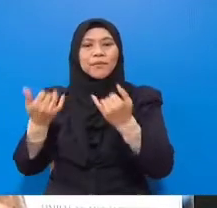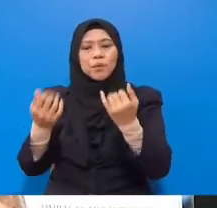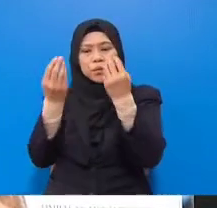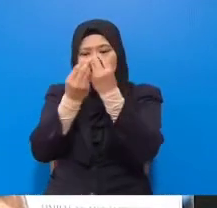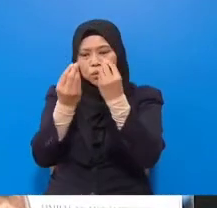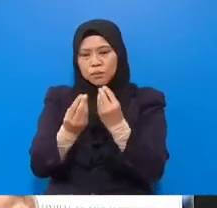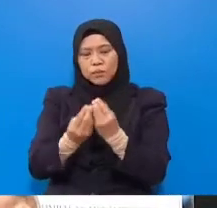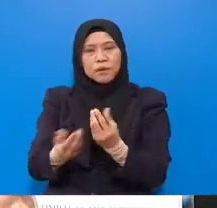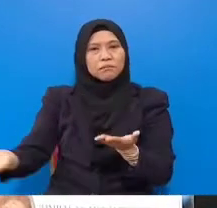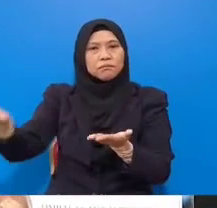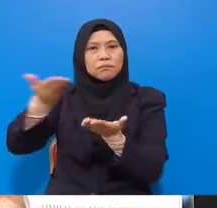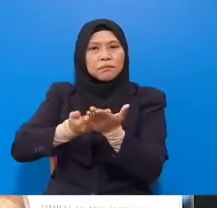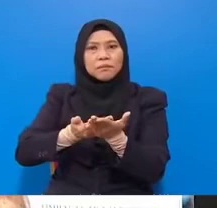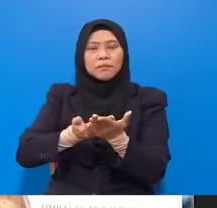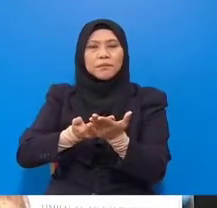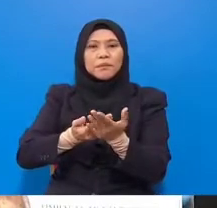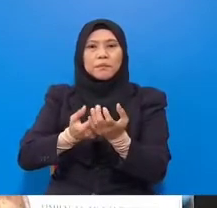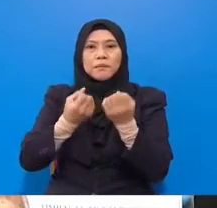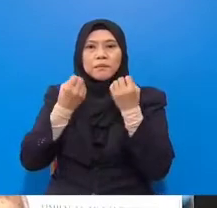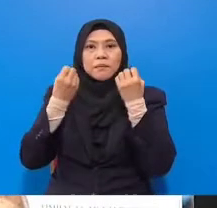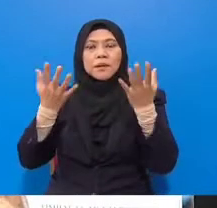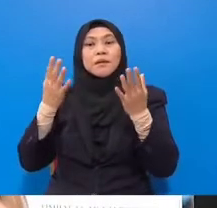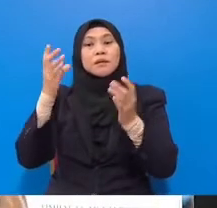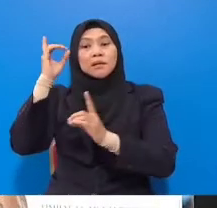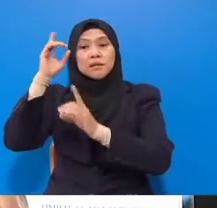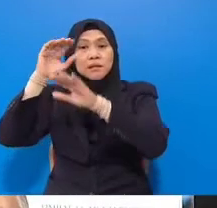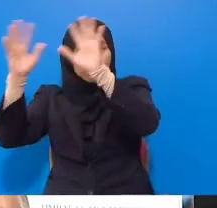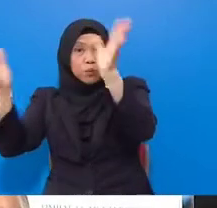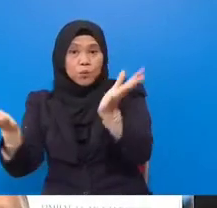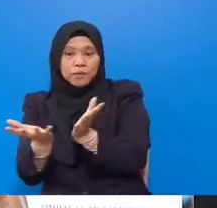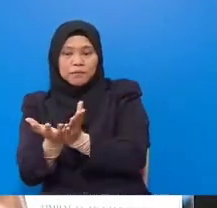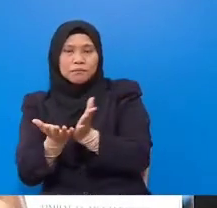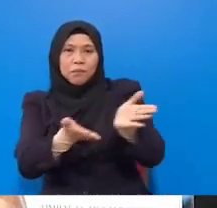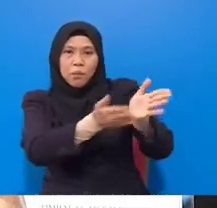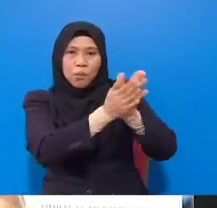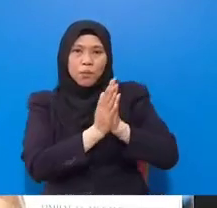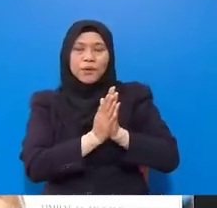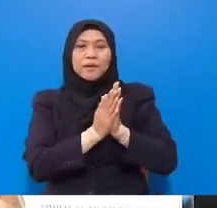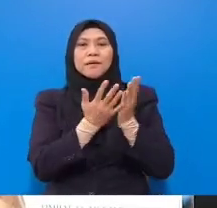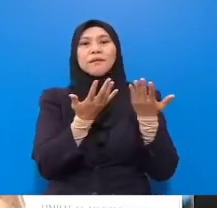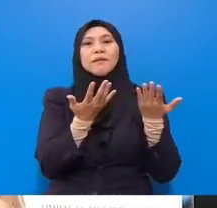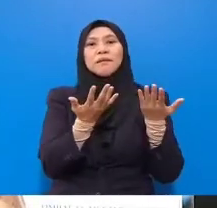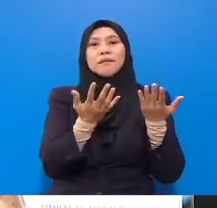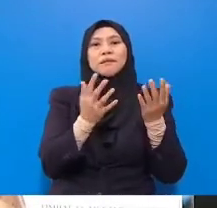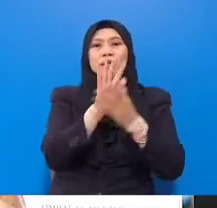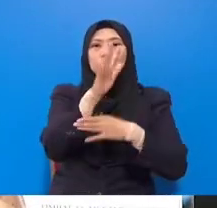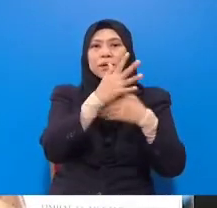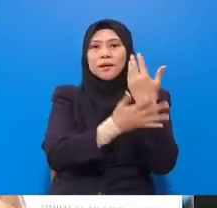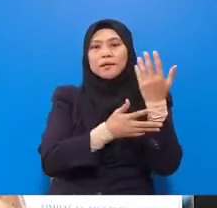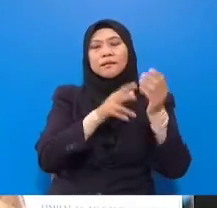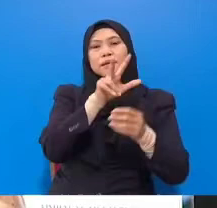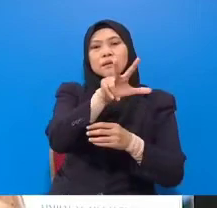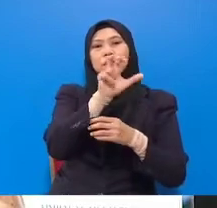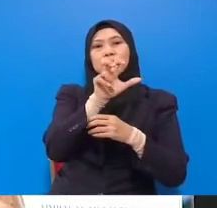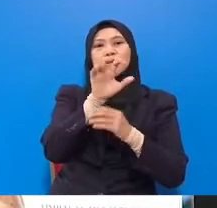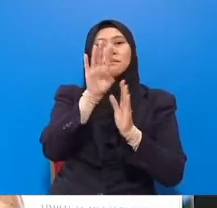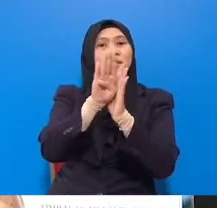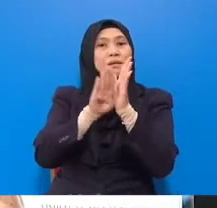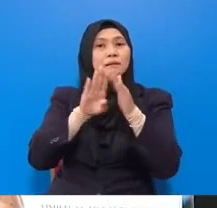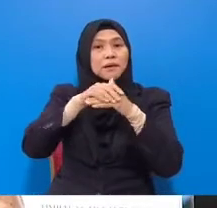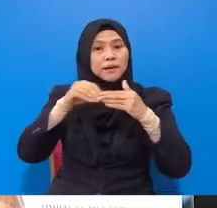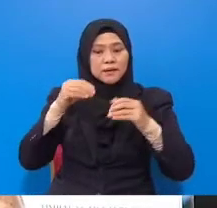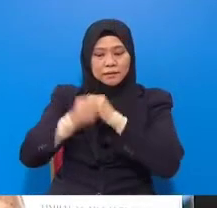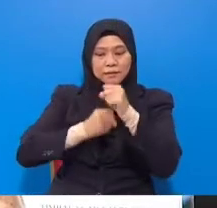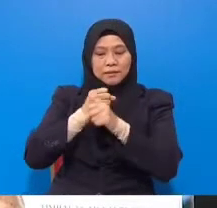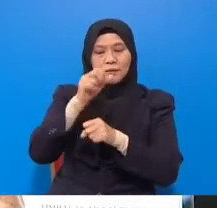permintaan sarung tangan sedunia sarung tangan getah sedunia dianggarkan berjumlah 335 unit pada tahun